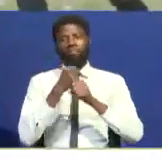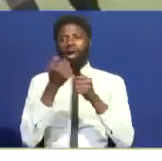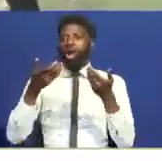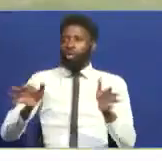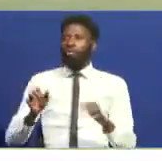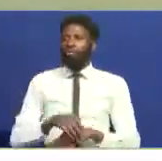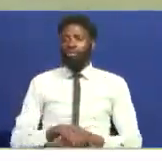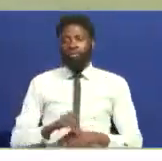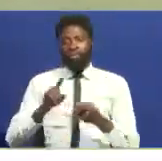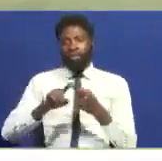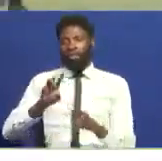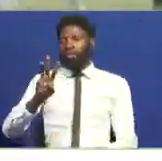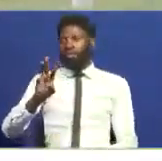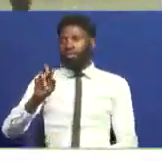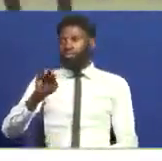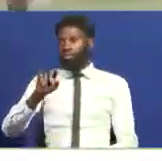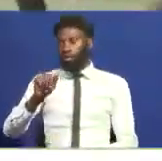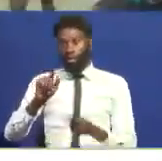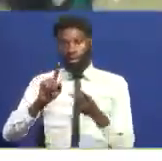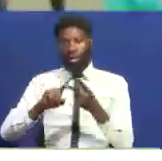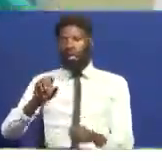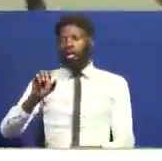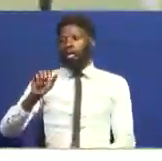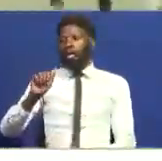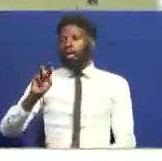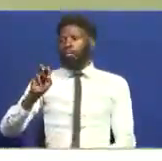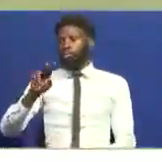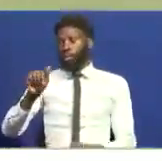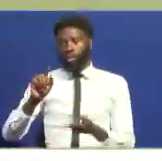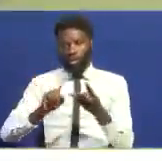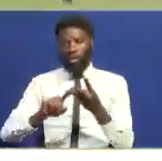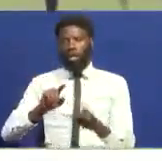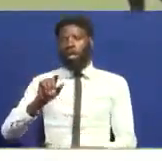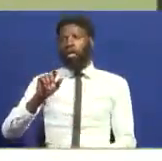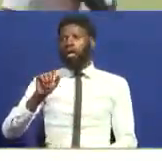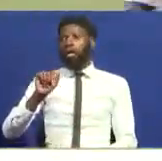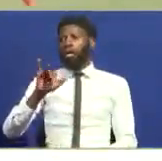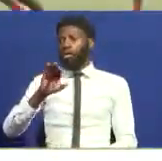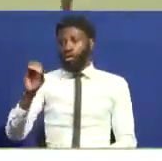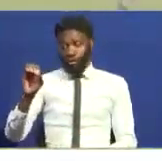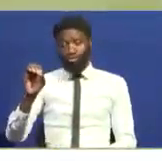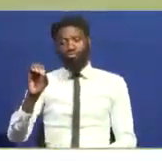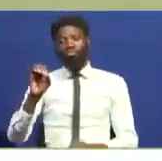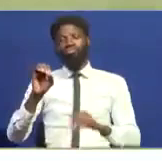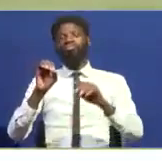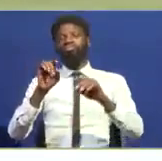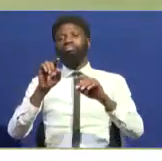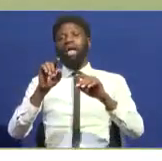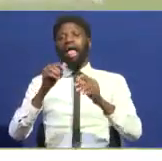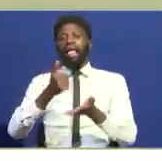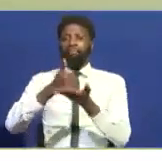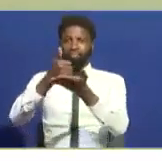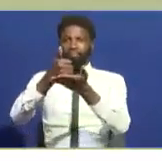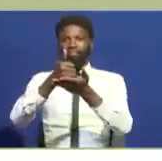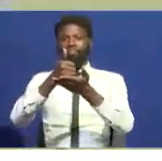Levi Amunga, Tyson Okoth na Ibrahim Ayo walizipatia timu hizo mbili alama kwenye finali hiyo.